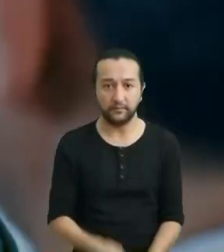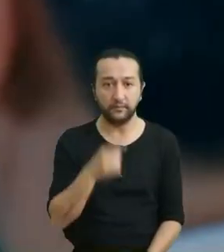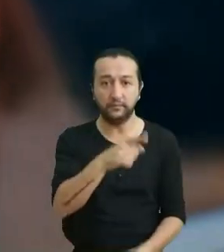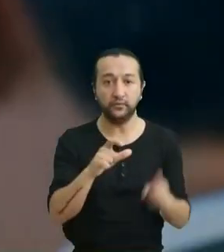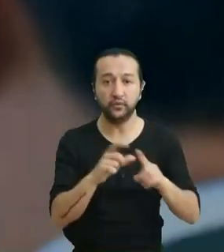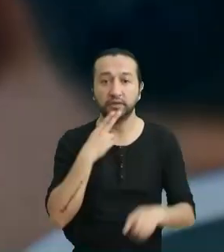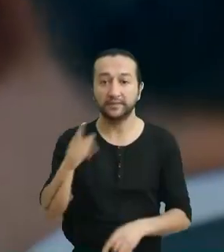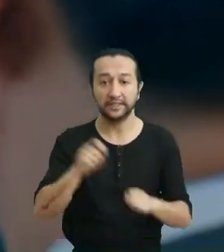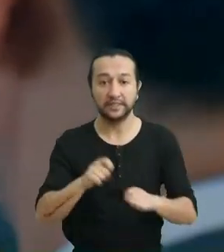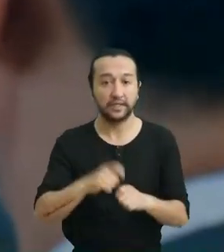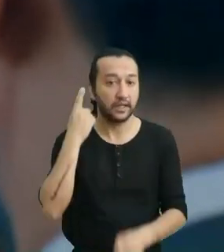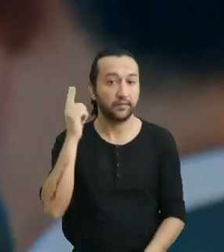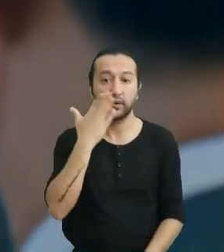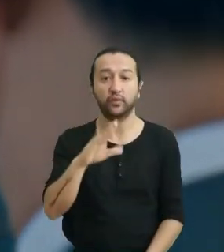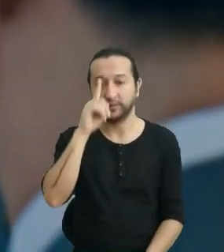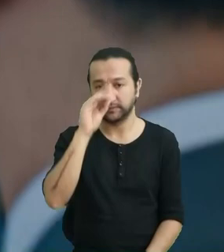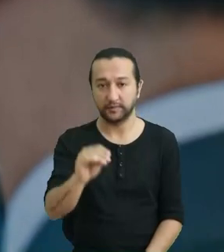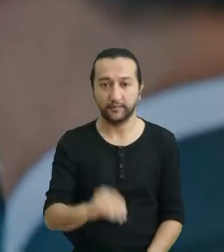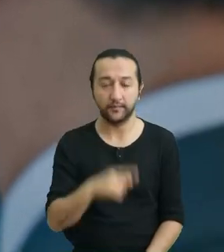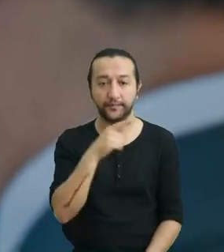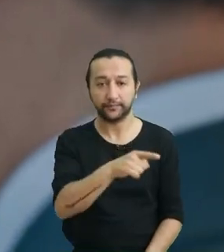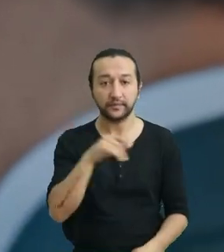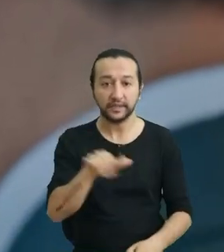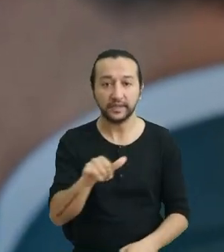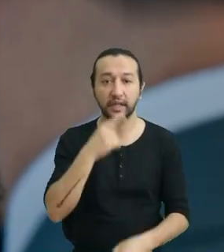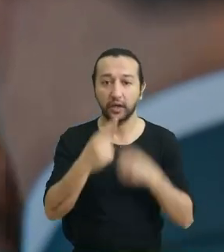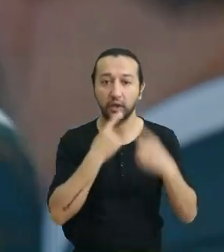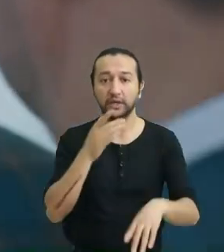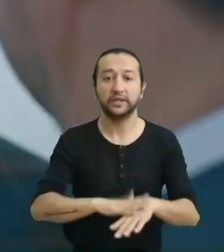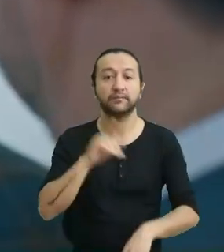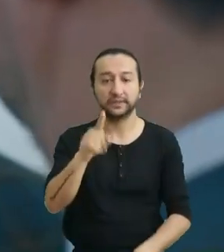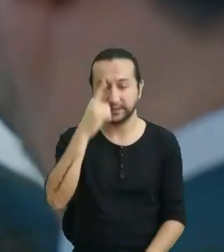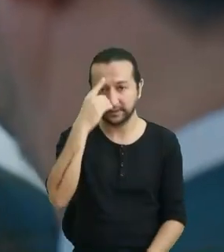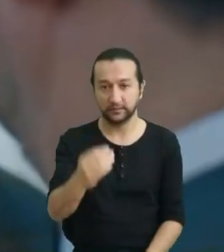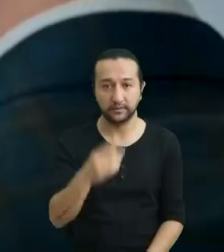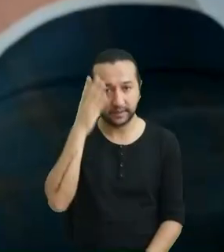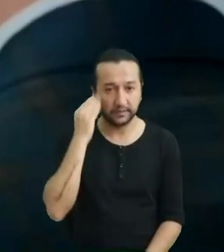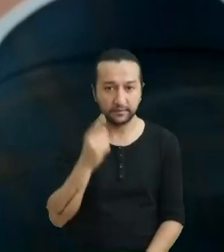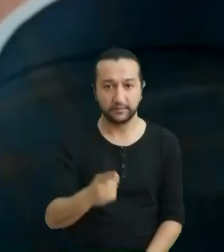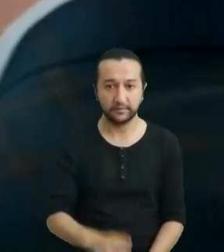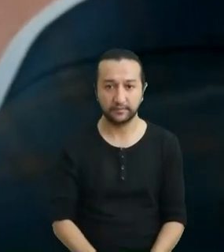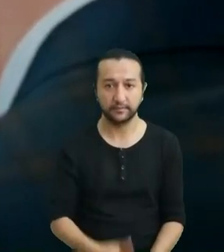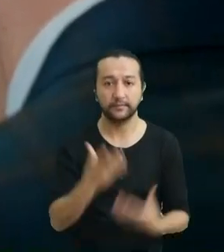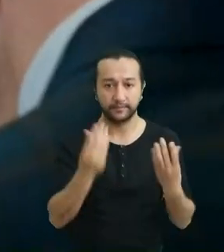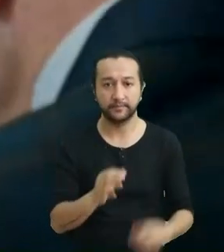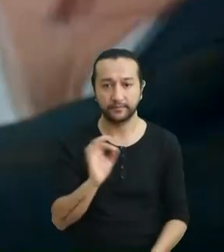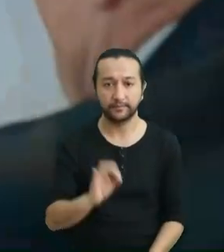Duru Hanım'ın bu işten haberi olmayacak. Onun yanında tek kelime edilmeyecek. Anlaşıldı mı?